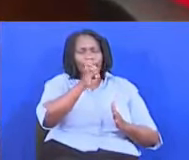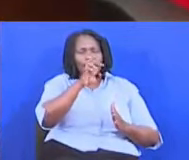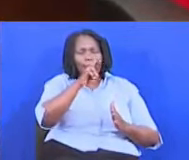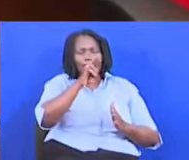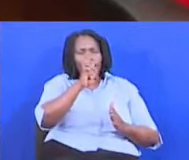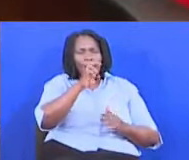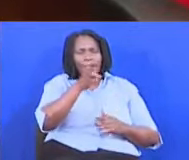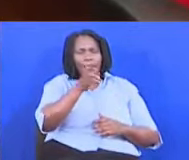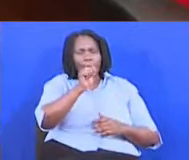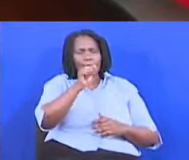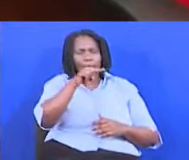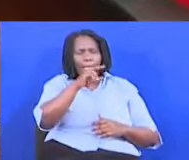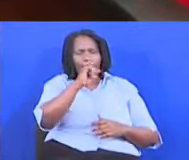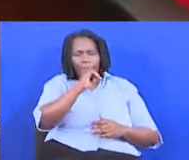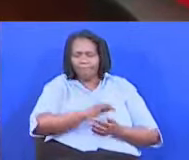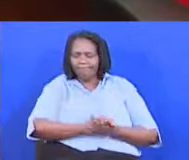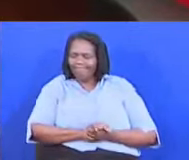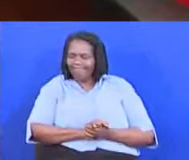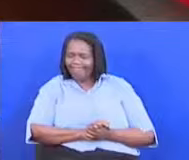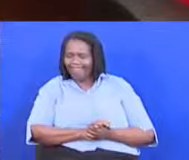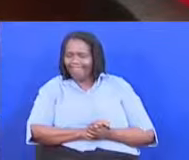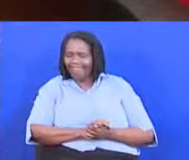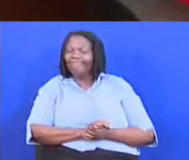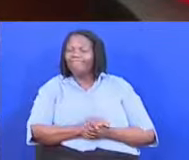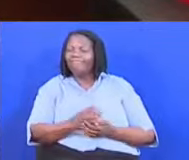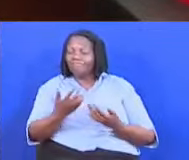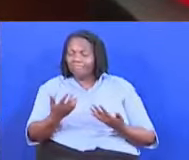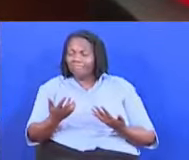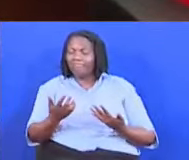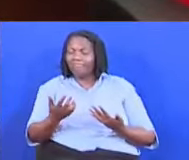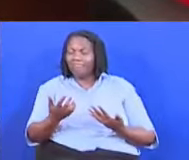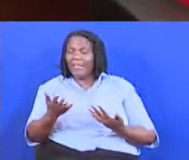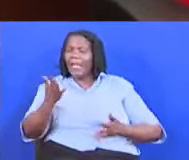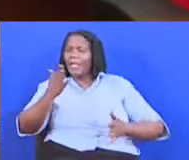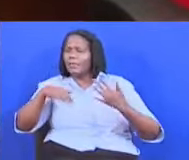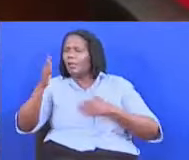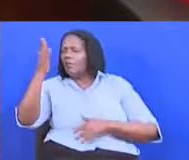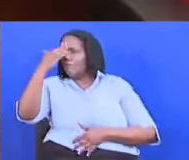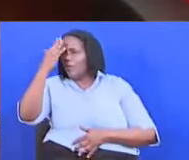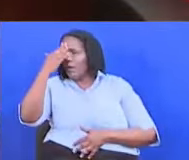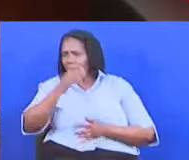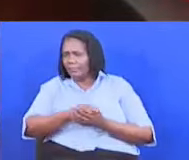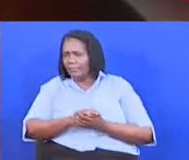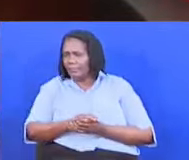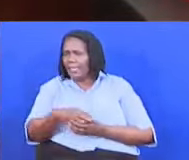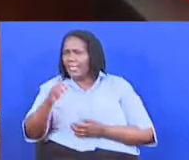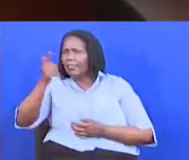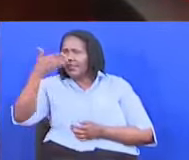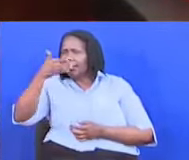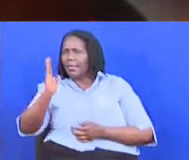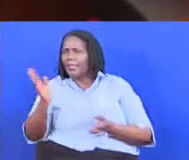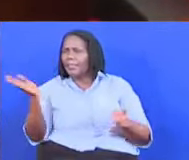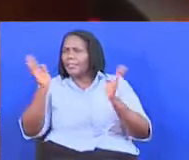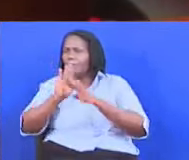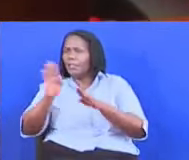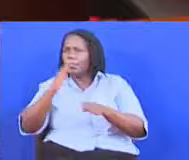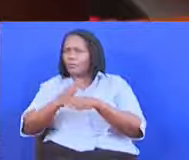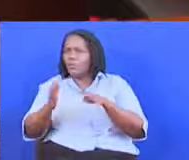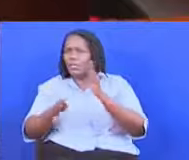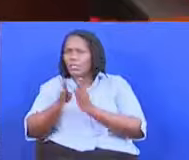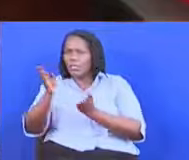lake. Mheshimiwa Emmanuel Peter Cherehani anauliza, je, lini serikali itakamilisha ujenzi wa kituo cha